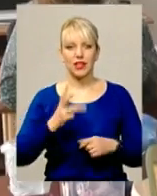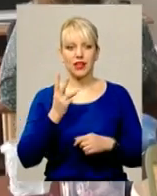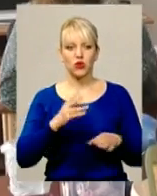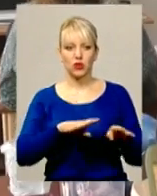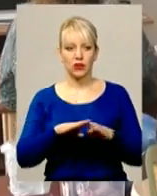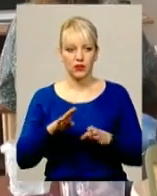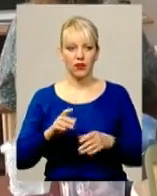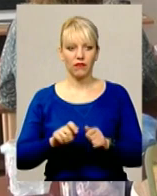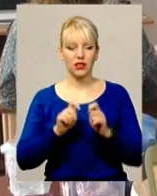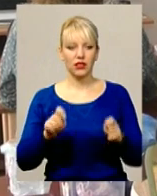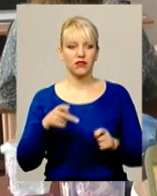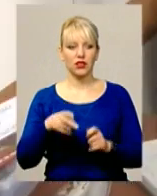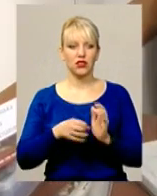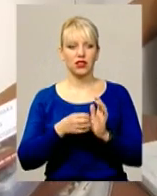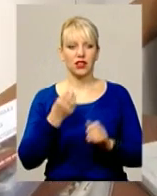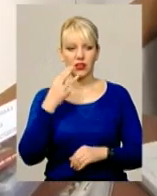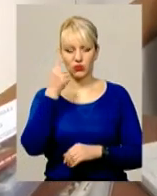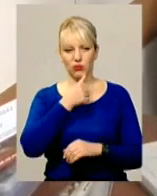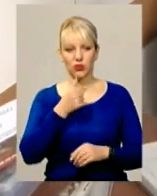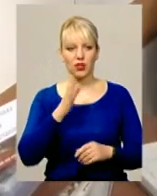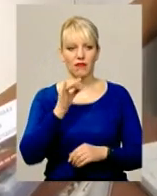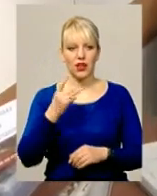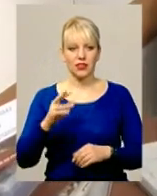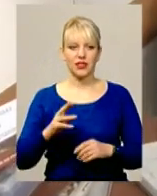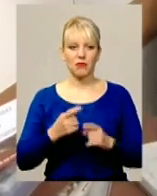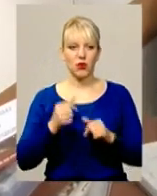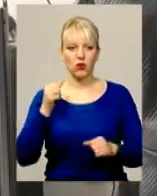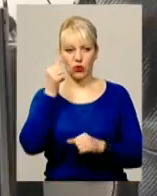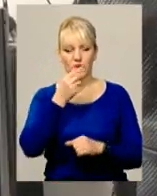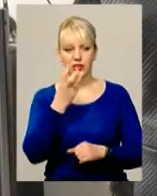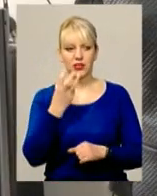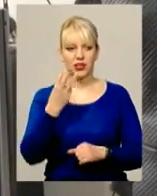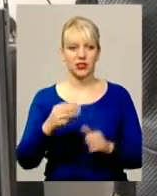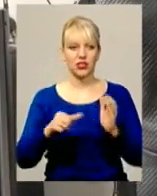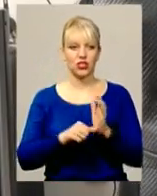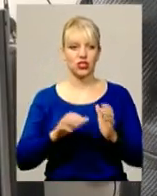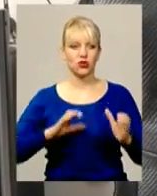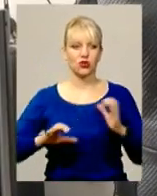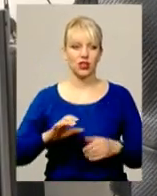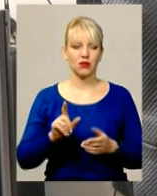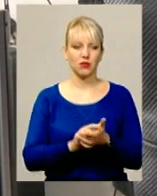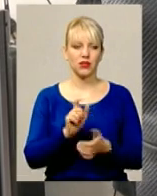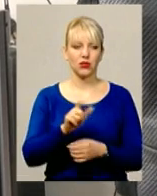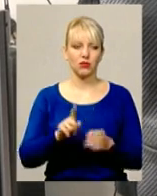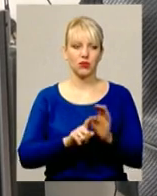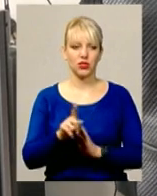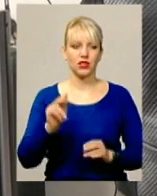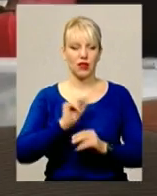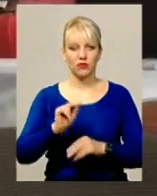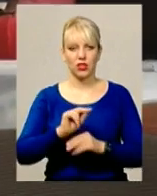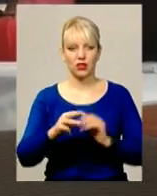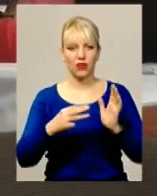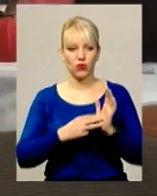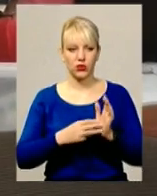у 2013 році. З вересня минулого року 336 студентів-пенсіонерів розпочали навчання на 8 факультетах